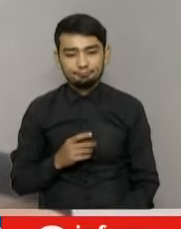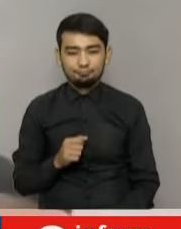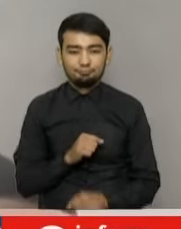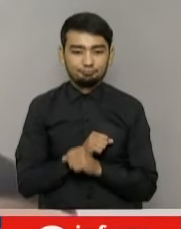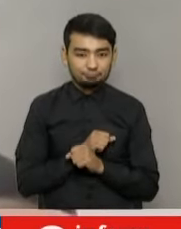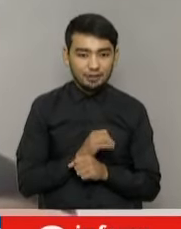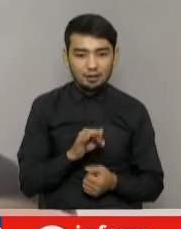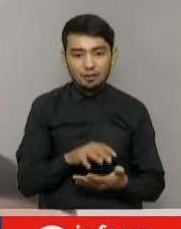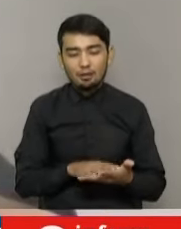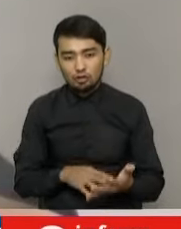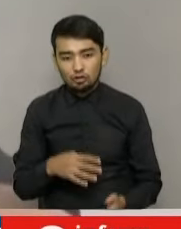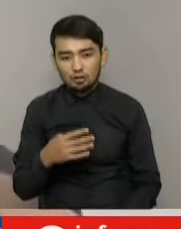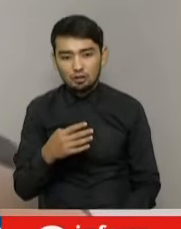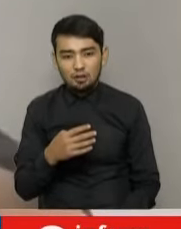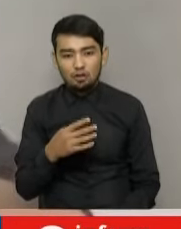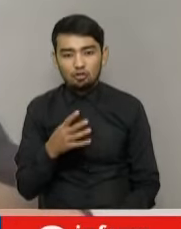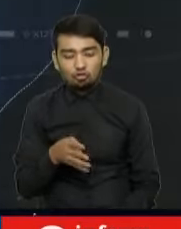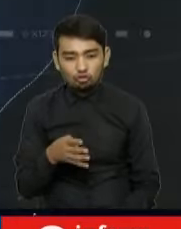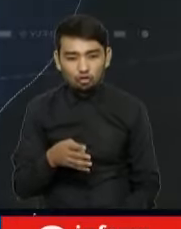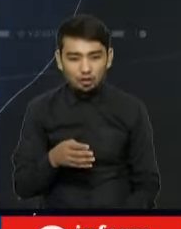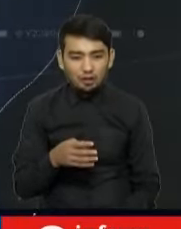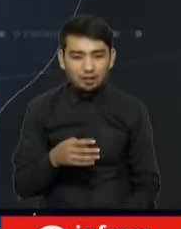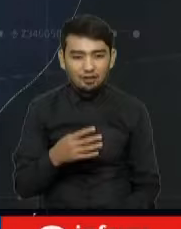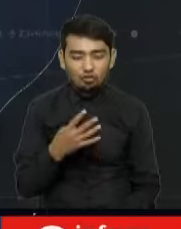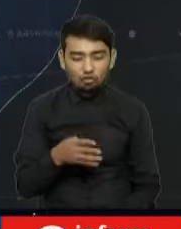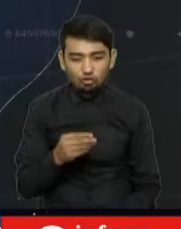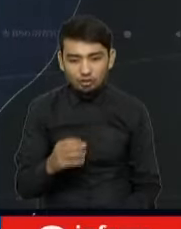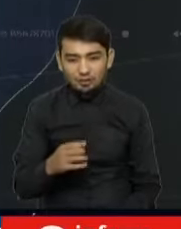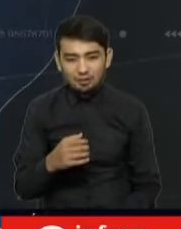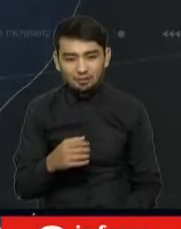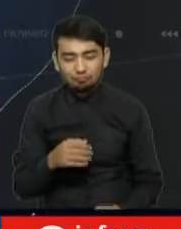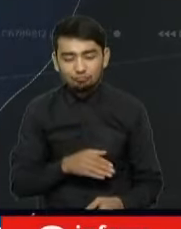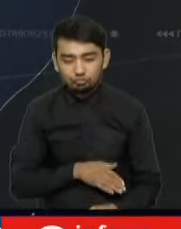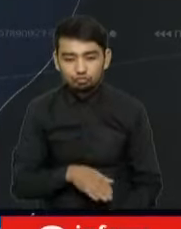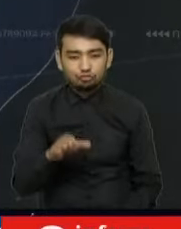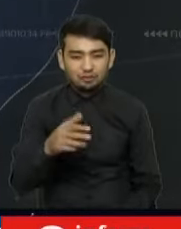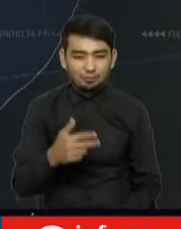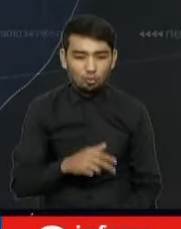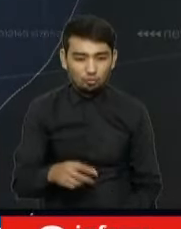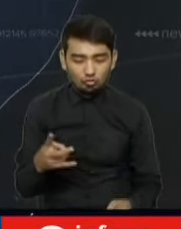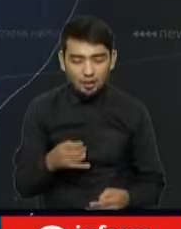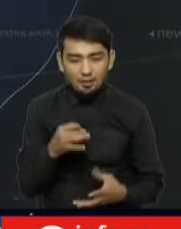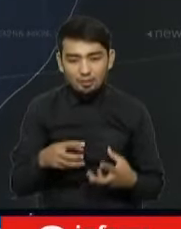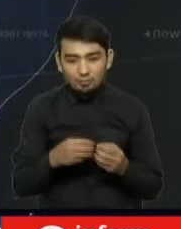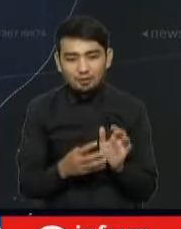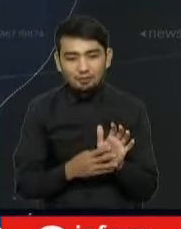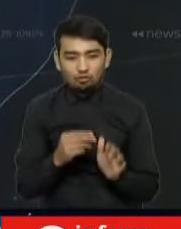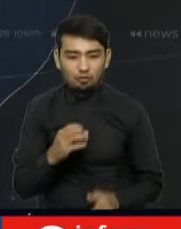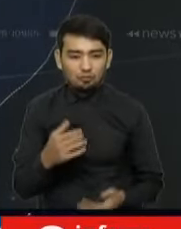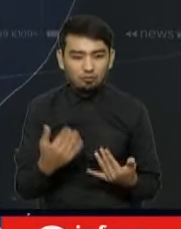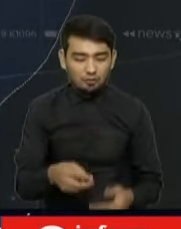должен продолжить свой путь. Итого 9 часов. Всего с начала года за несоблюдение режима труда и отдыха к ответственности привлекли